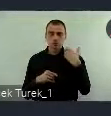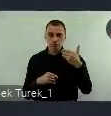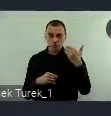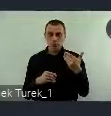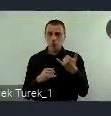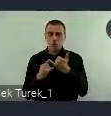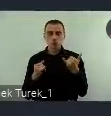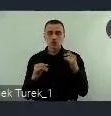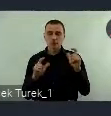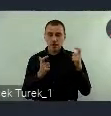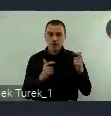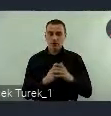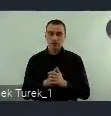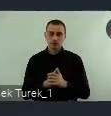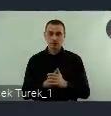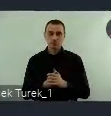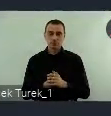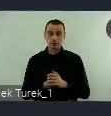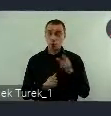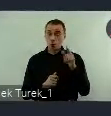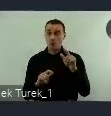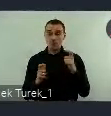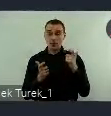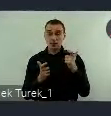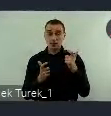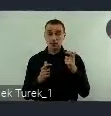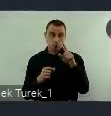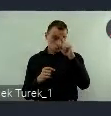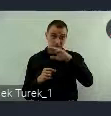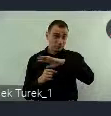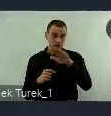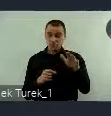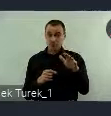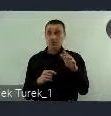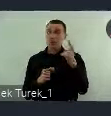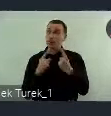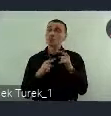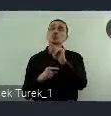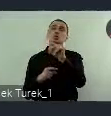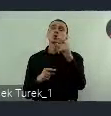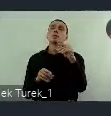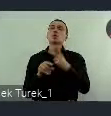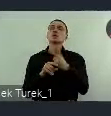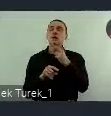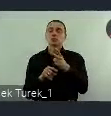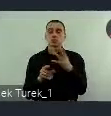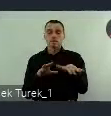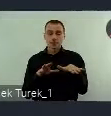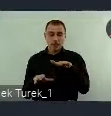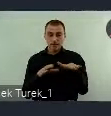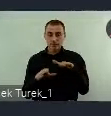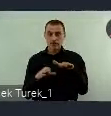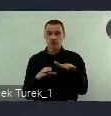wydarzeń w przypadku wydarzeń robimy do otwartej grupy to Zastanówmy się nad dostępnością miejsce dostępny architektonicznie